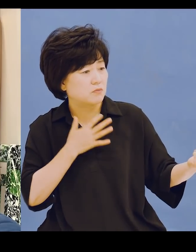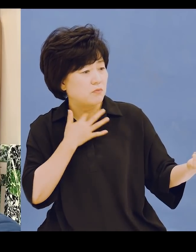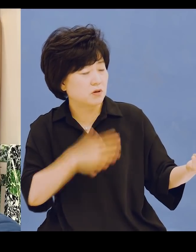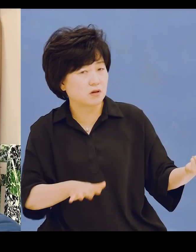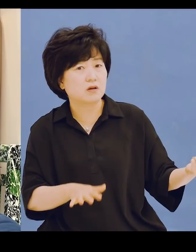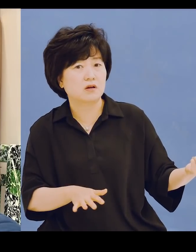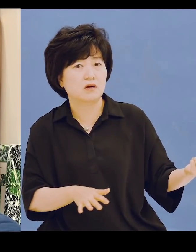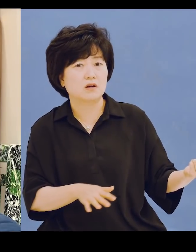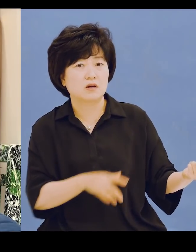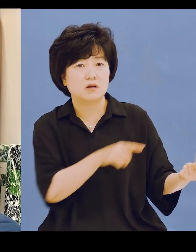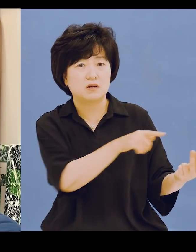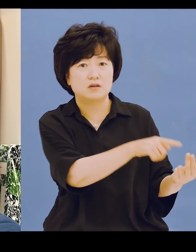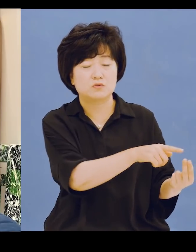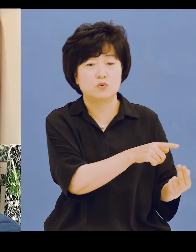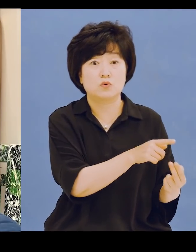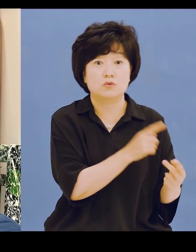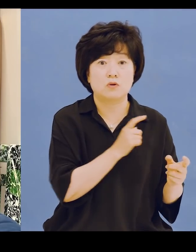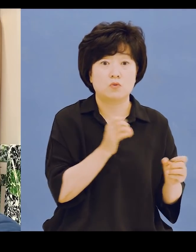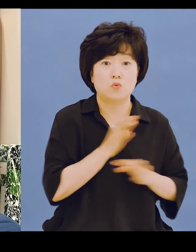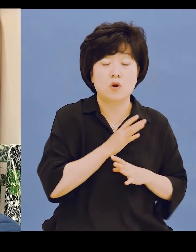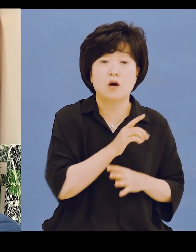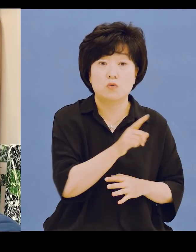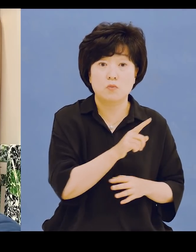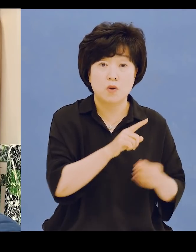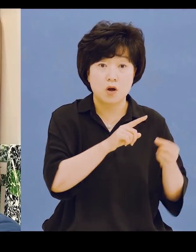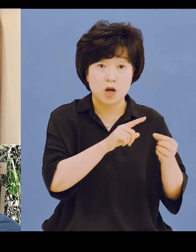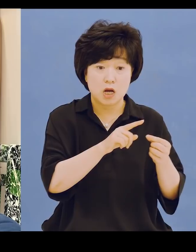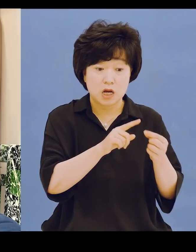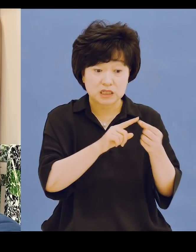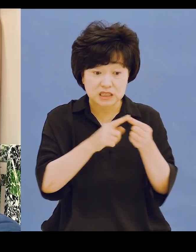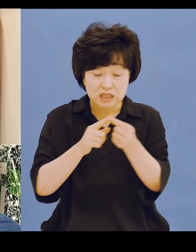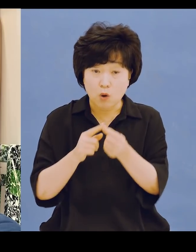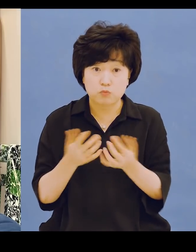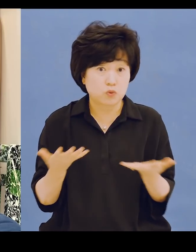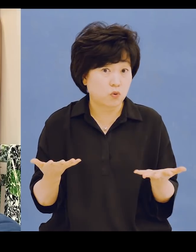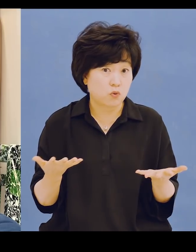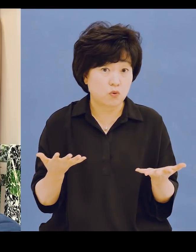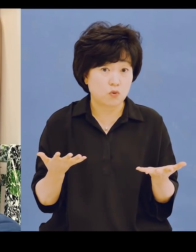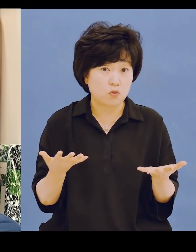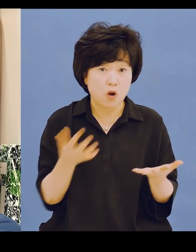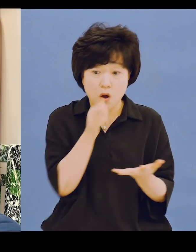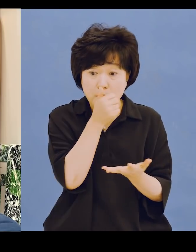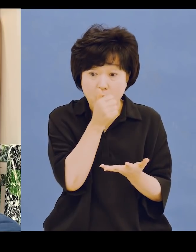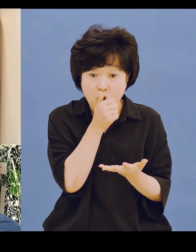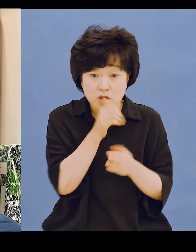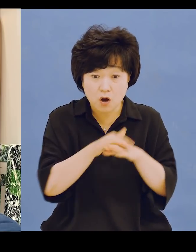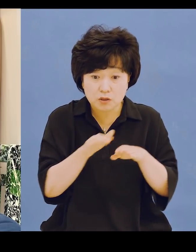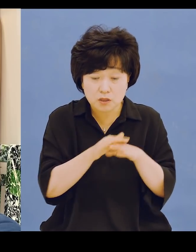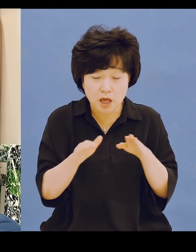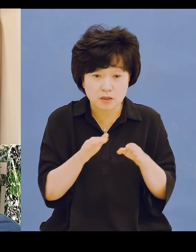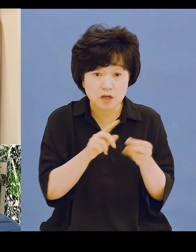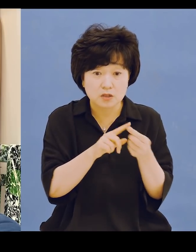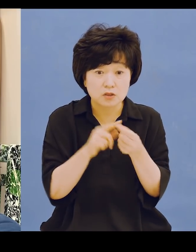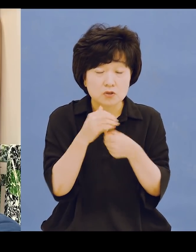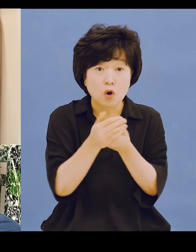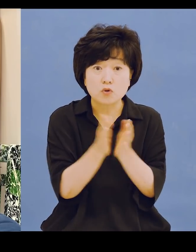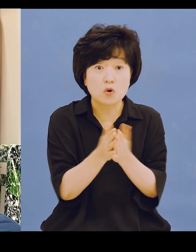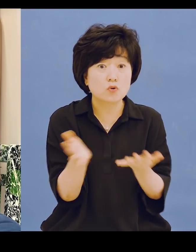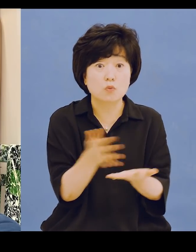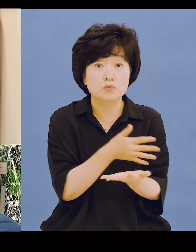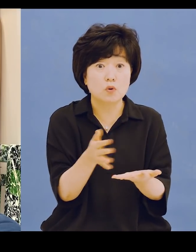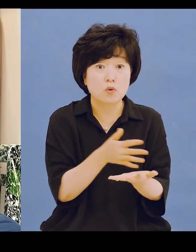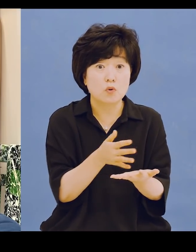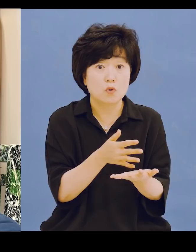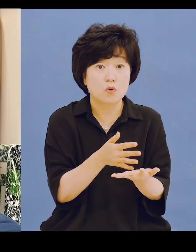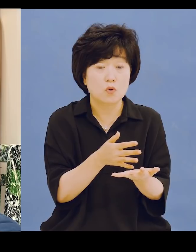것은 이 사람들은 글자가 없어서, 그리고 번역된 성경이 없어서 복음을 못 듣는데, 네.